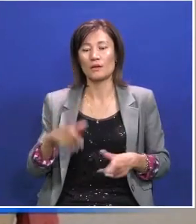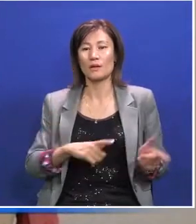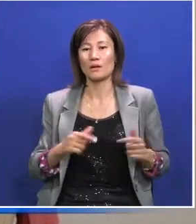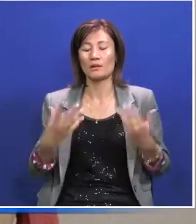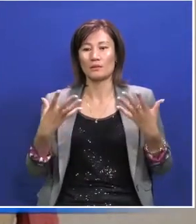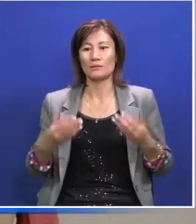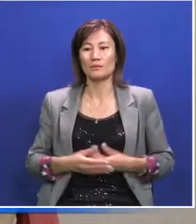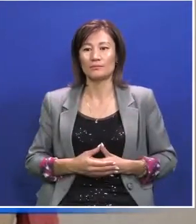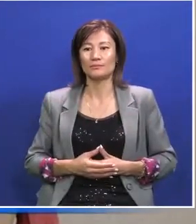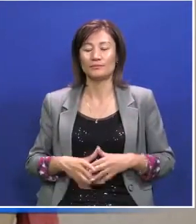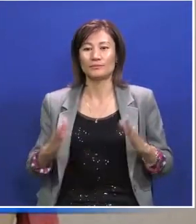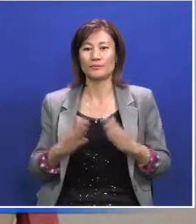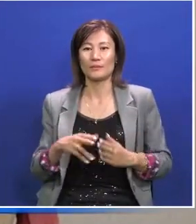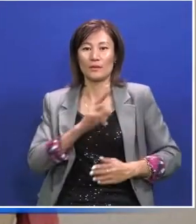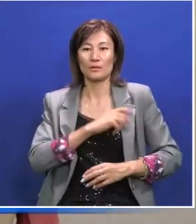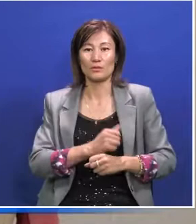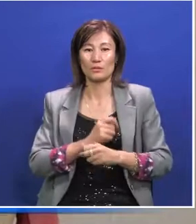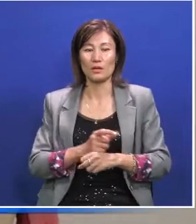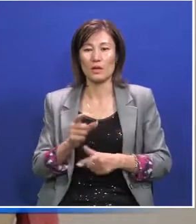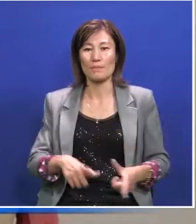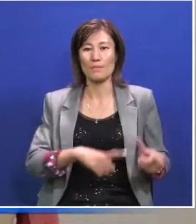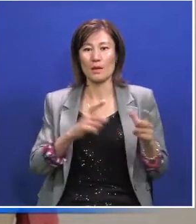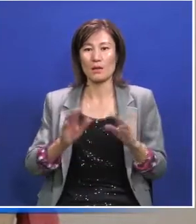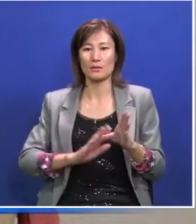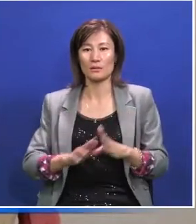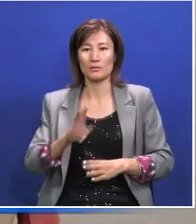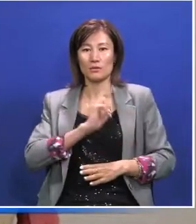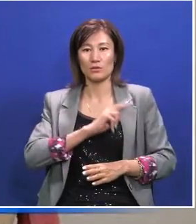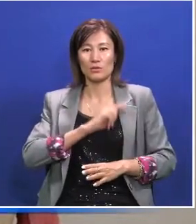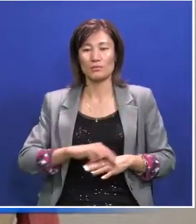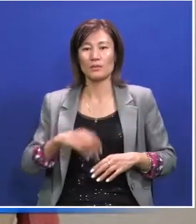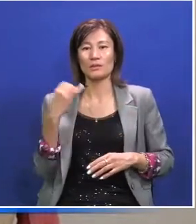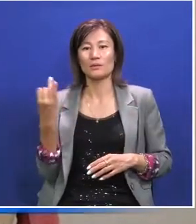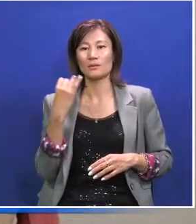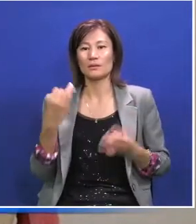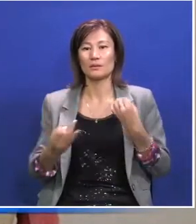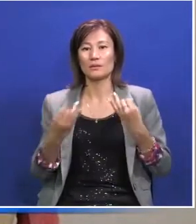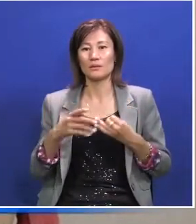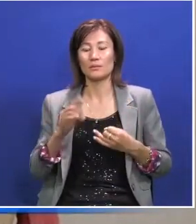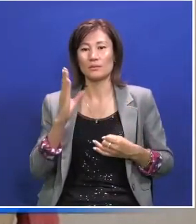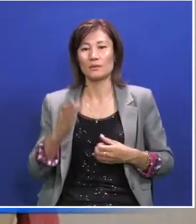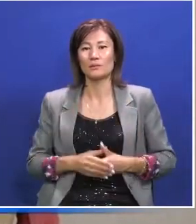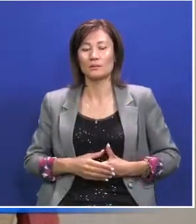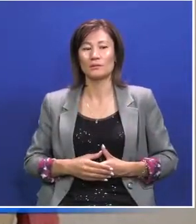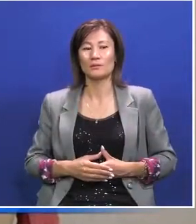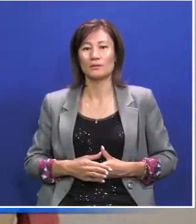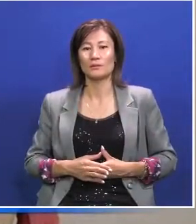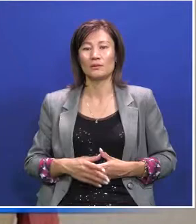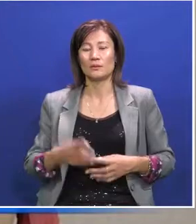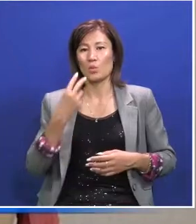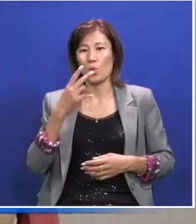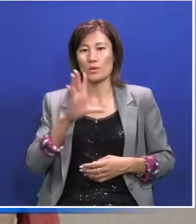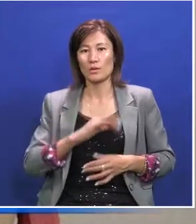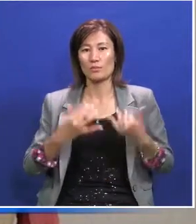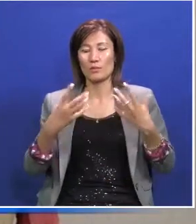үй шаруашылықтарына тікелей барып, біздерде жұмысқа тартылған интервьюерлер бар, сол кісілер үй шаруашылықтарын аралайды. Сол